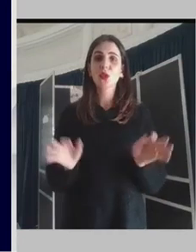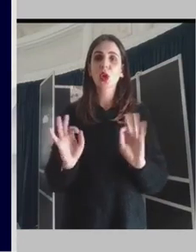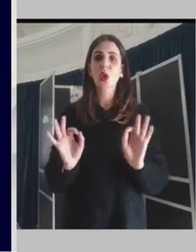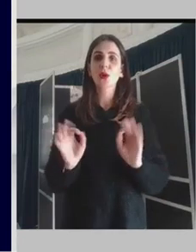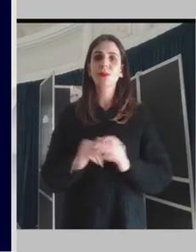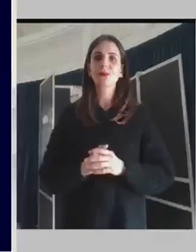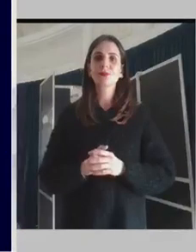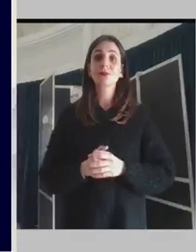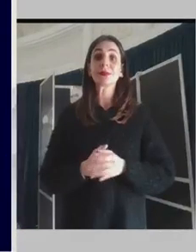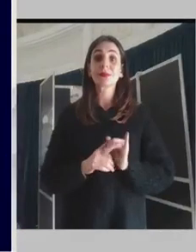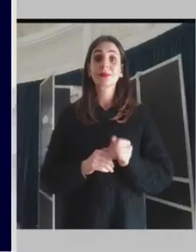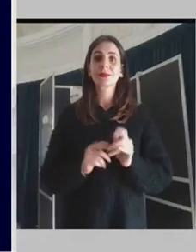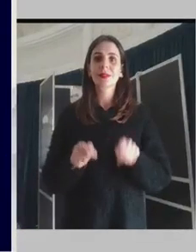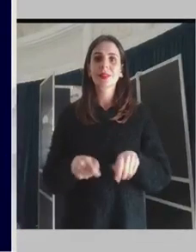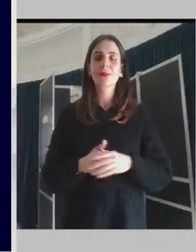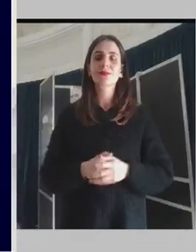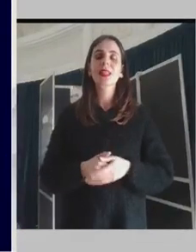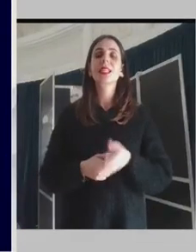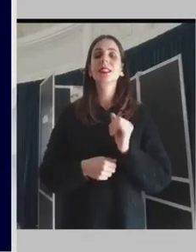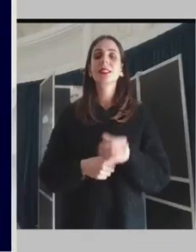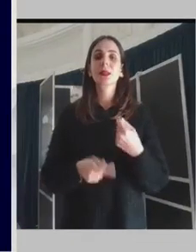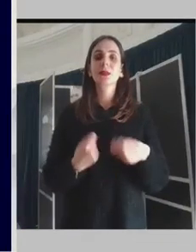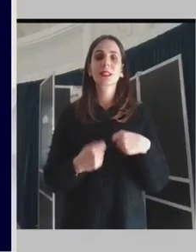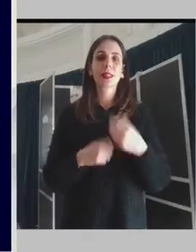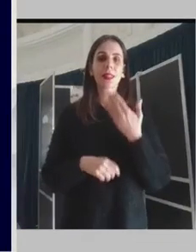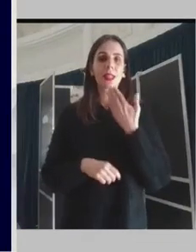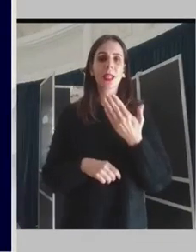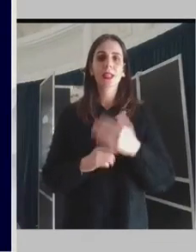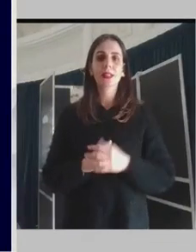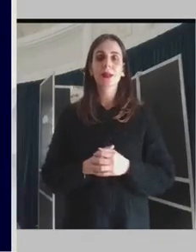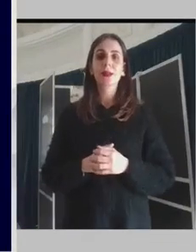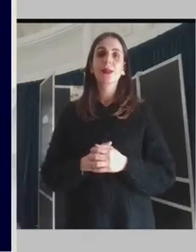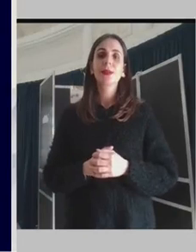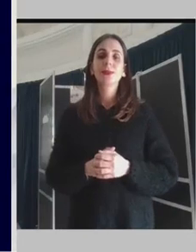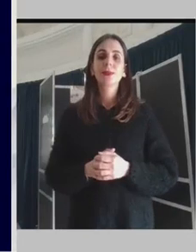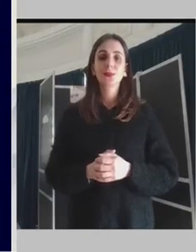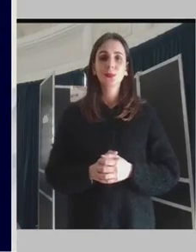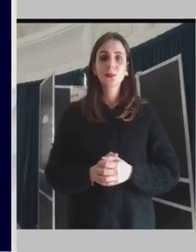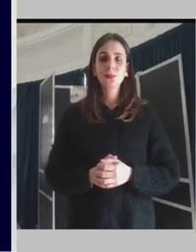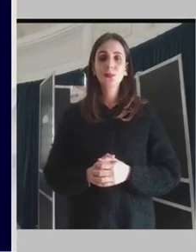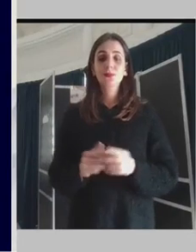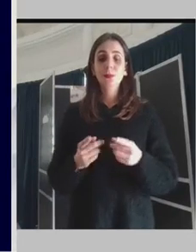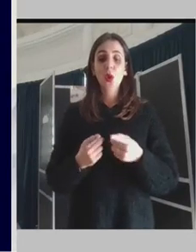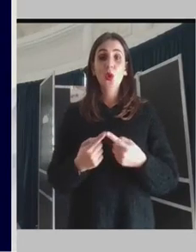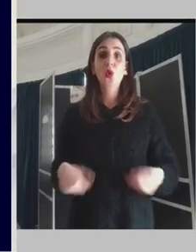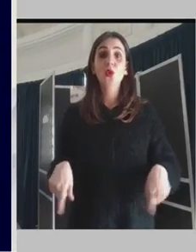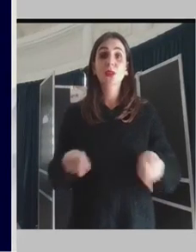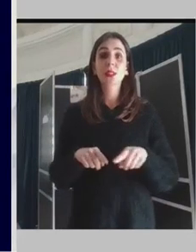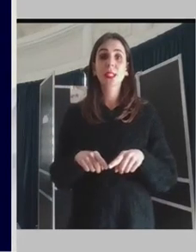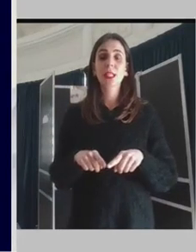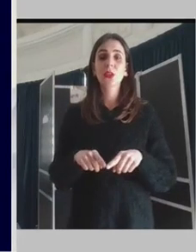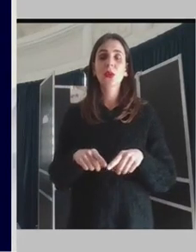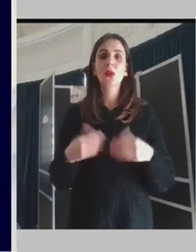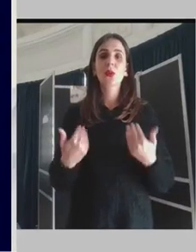Sì, grazie Presidente. Allora, questo consiglio si sta